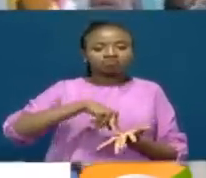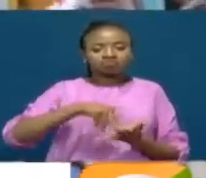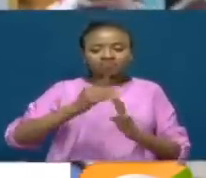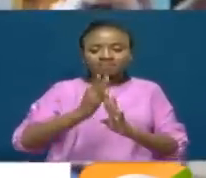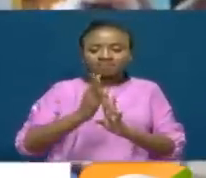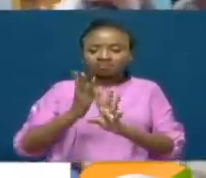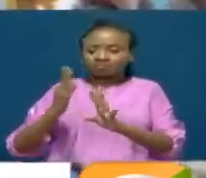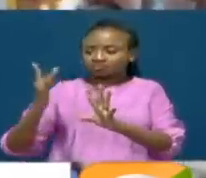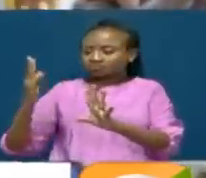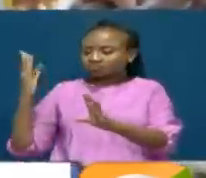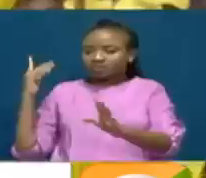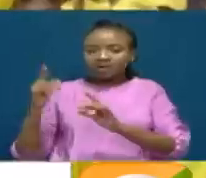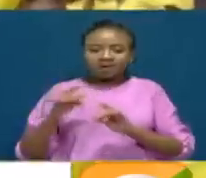leo.